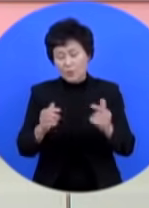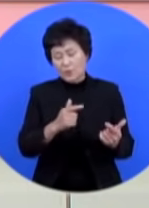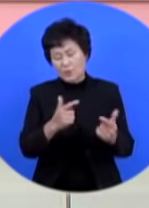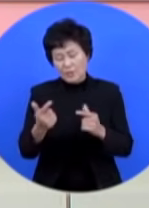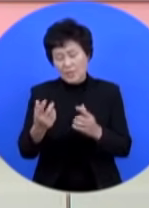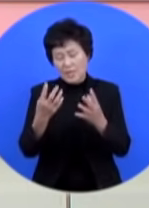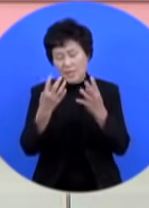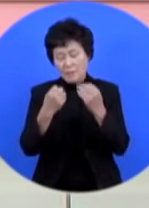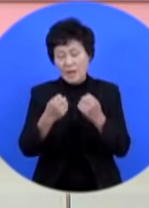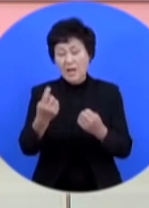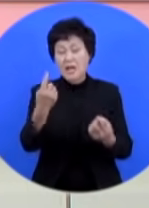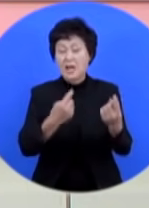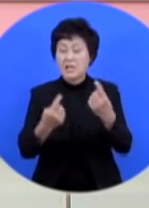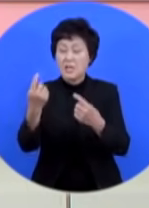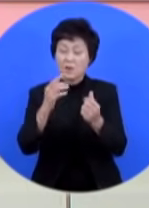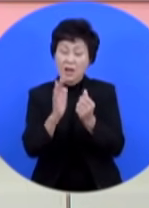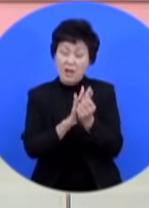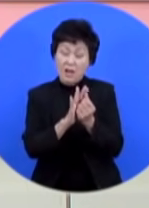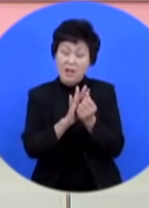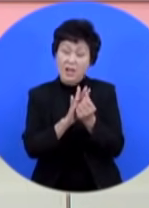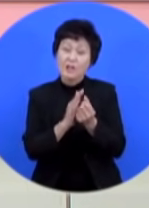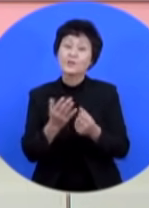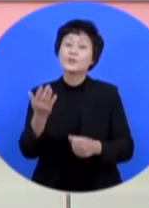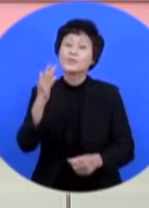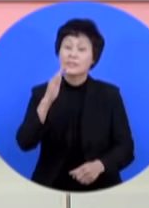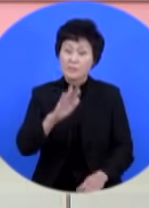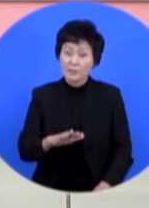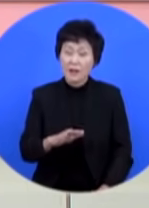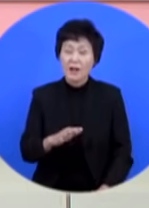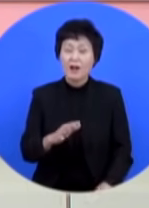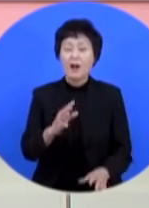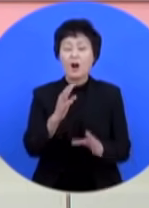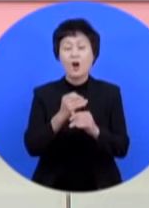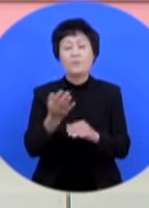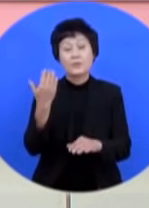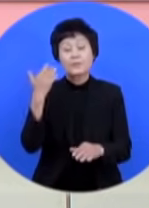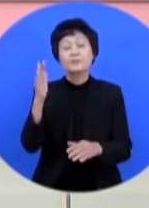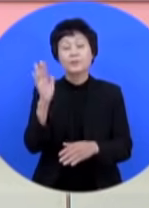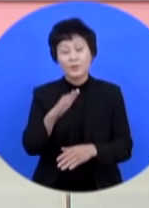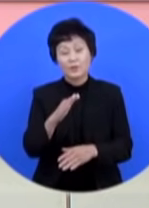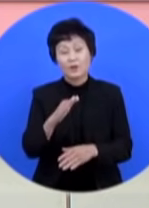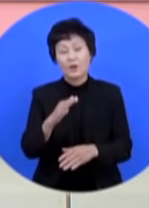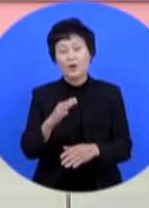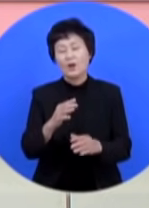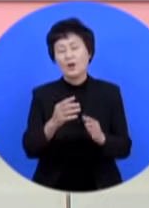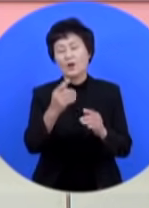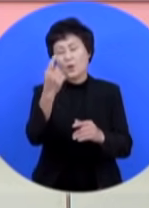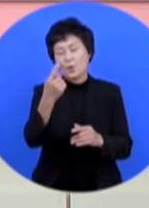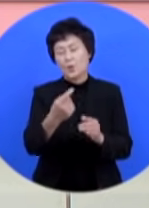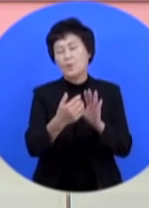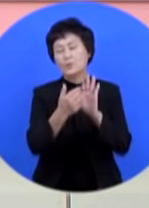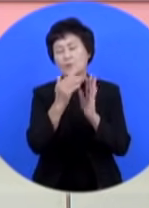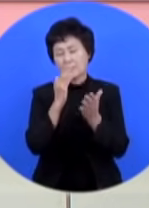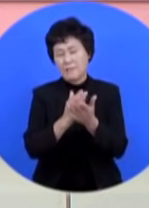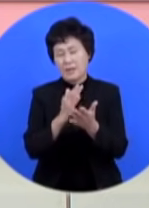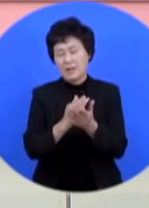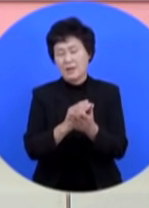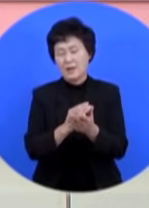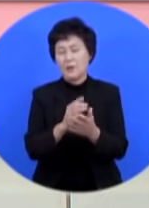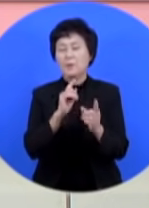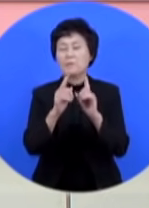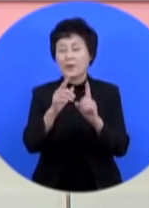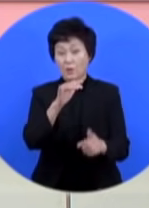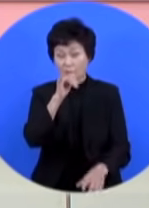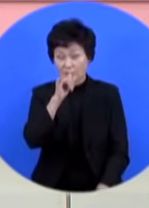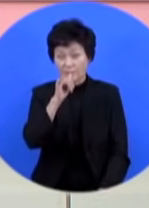찾아왔지만은 몇 년 전부터는 저희가 오지 못하게 하고 있습니다. 저희 교회에 부교역자